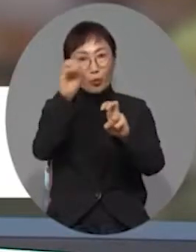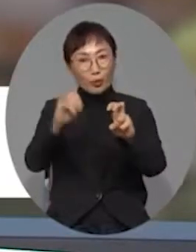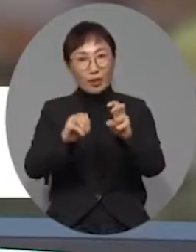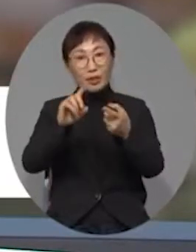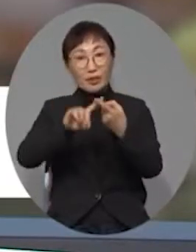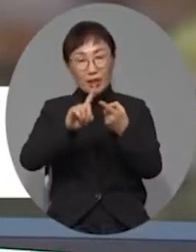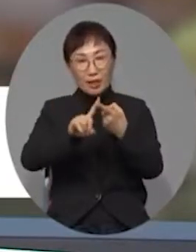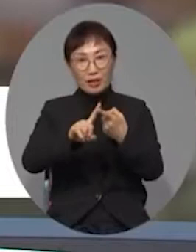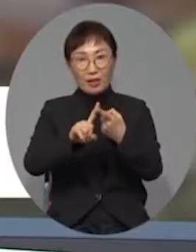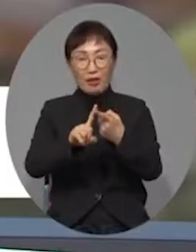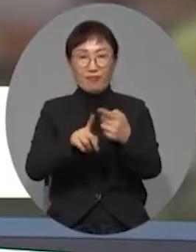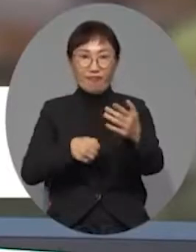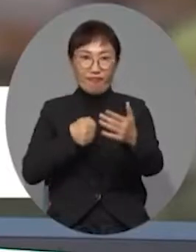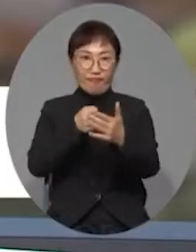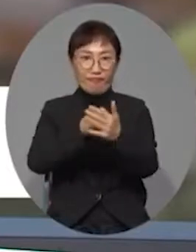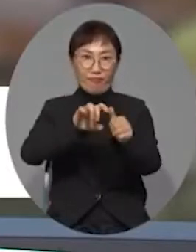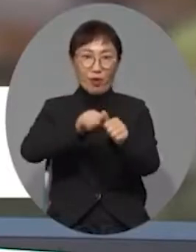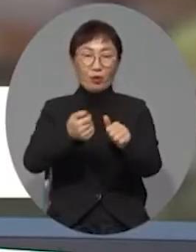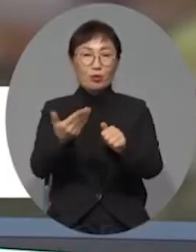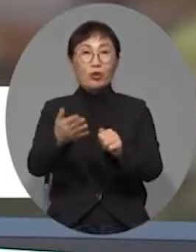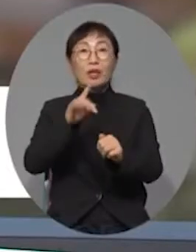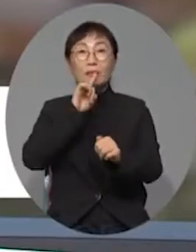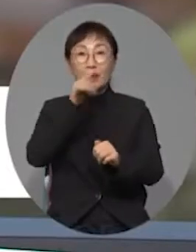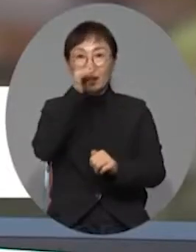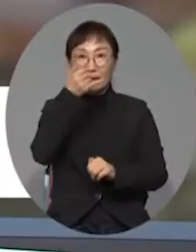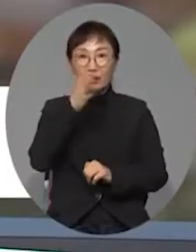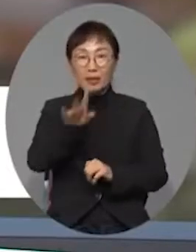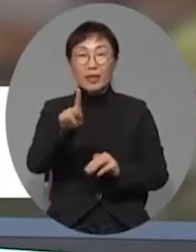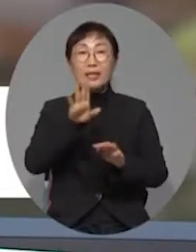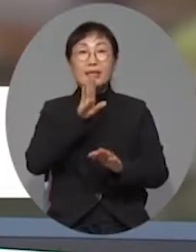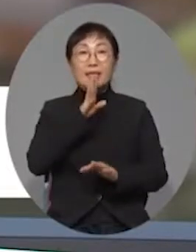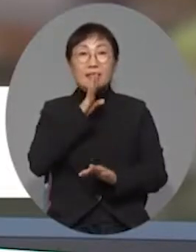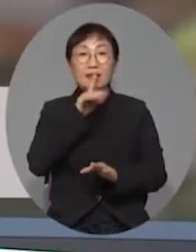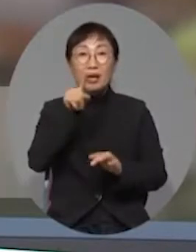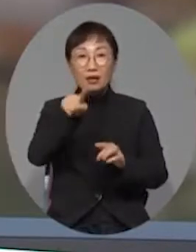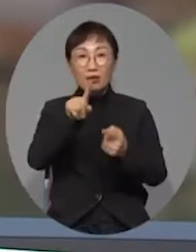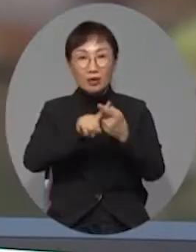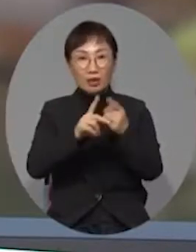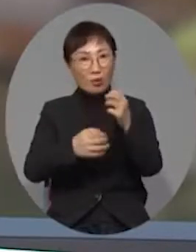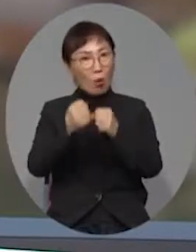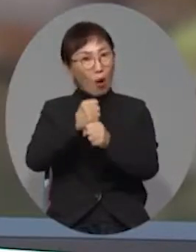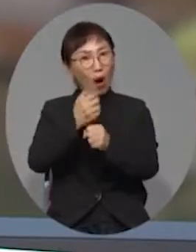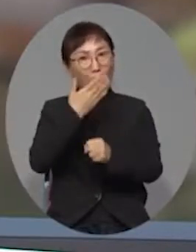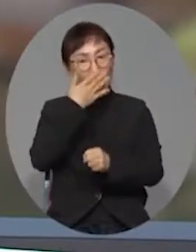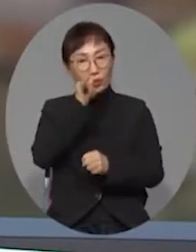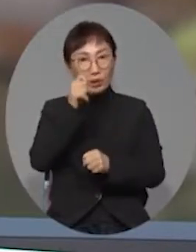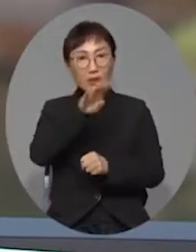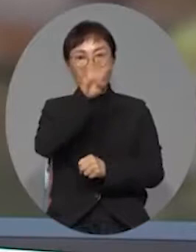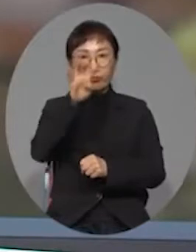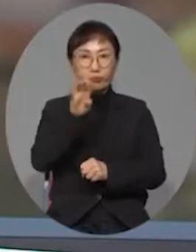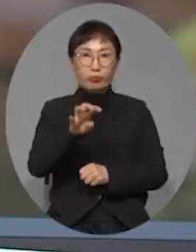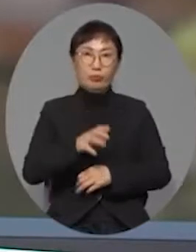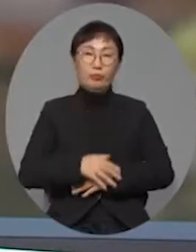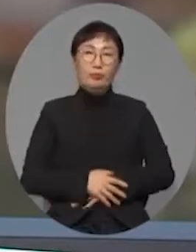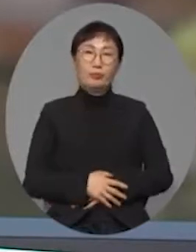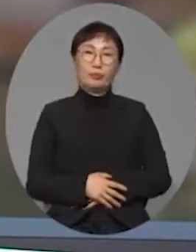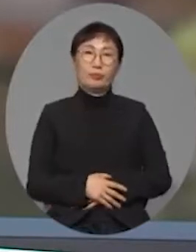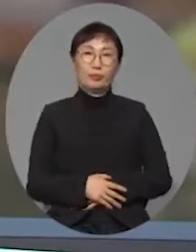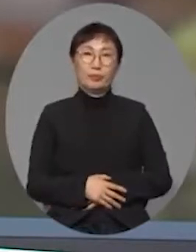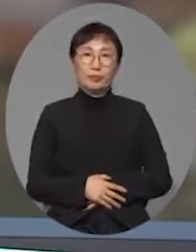대해서는 과감한 페널티를 주겠다고 공언했는데요. 실제적인 쇄신 효과로 이어질지 주목되고 있습니다. 김하영